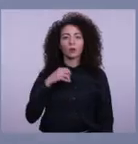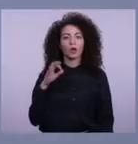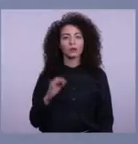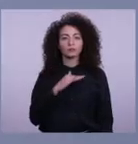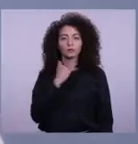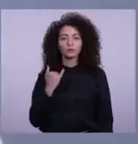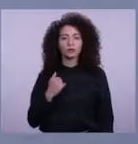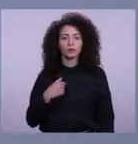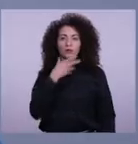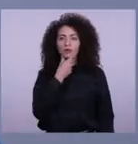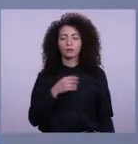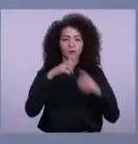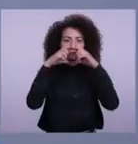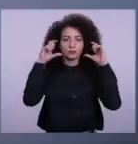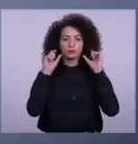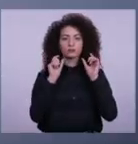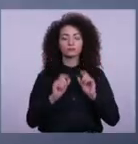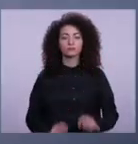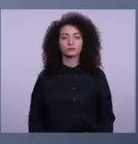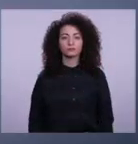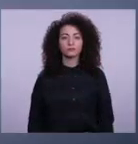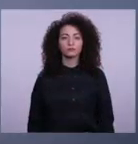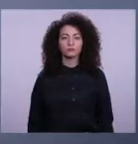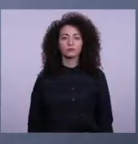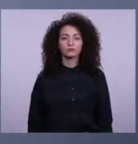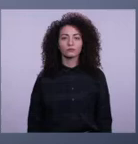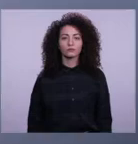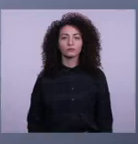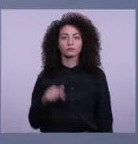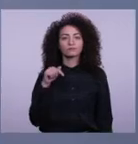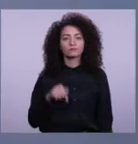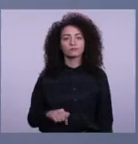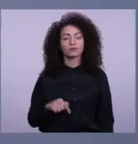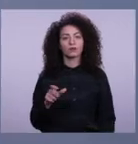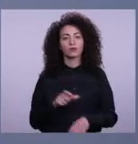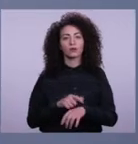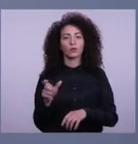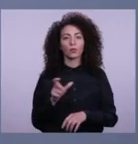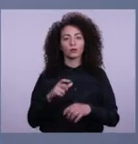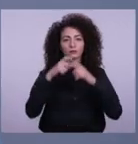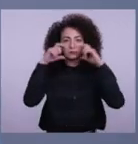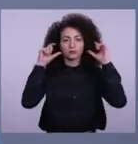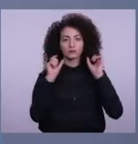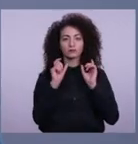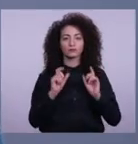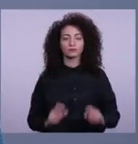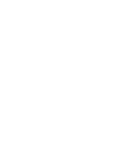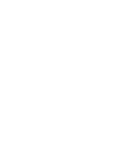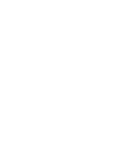كم روح لازم تروح لنلتزم. خلنا نلتزم.